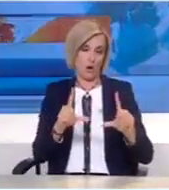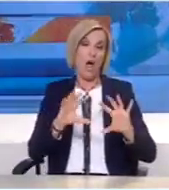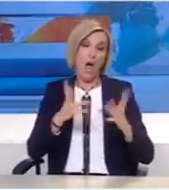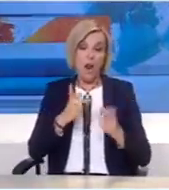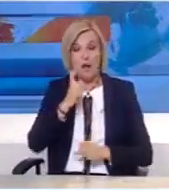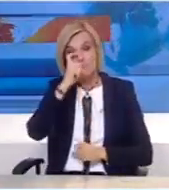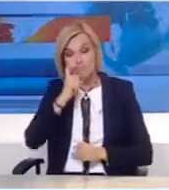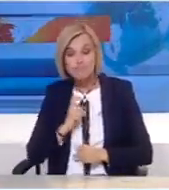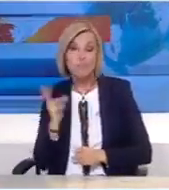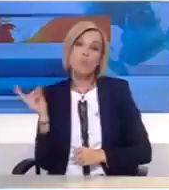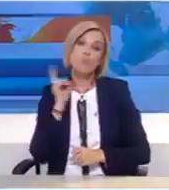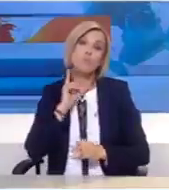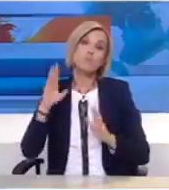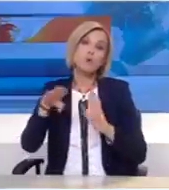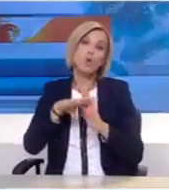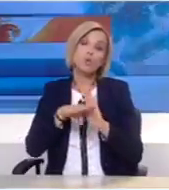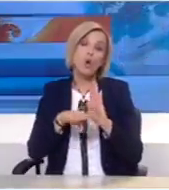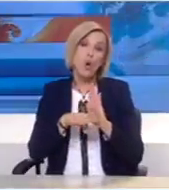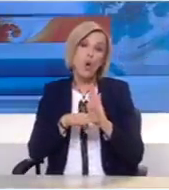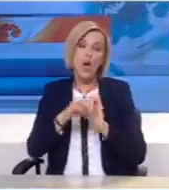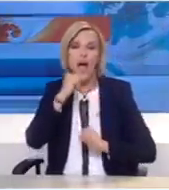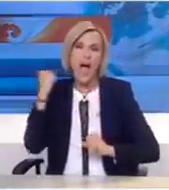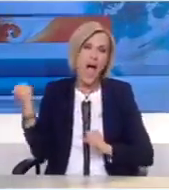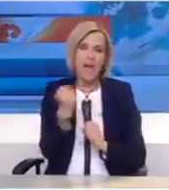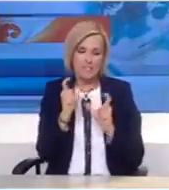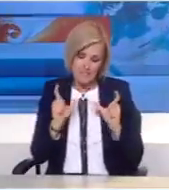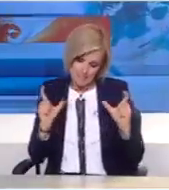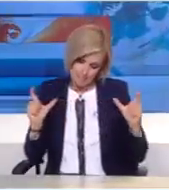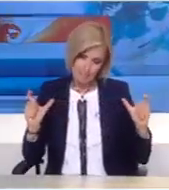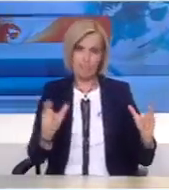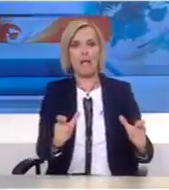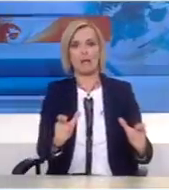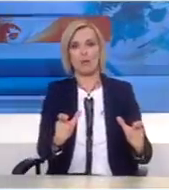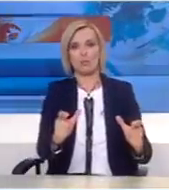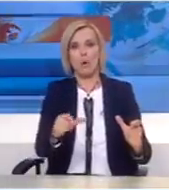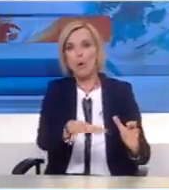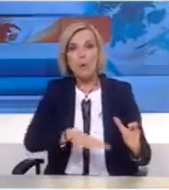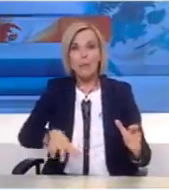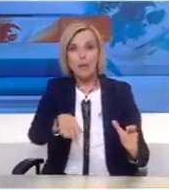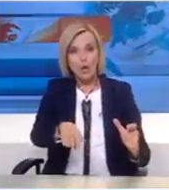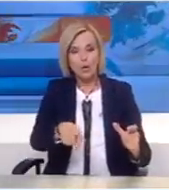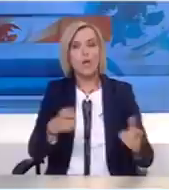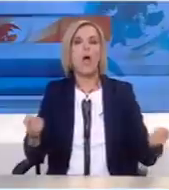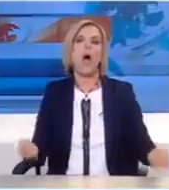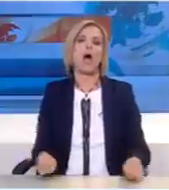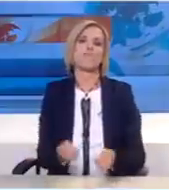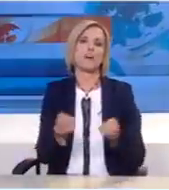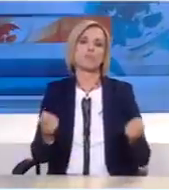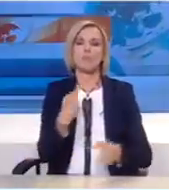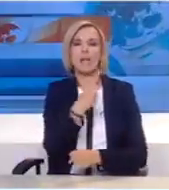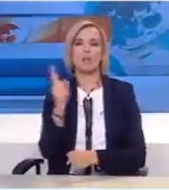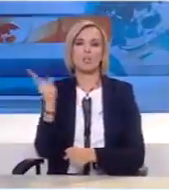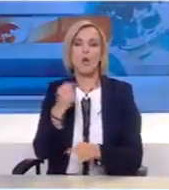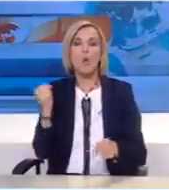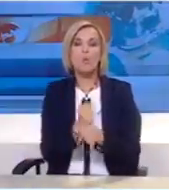οποία διαθέτουμε που αφορά στη στεγανοποίηση ή στην προσπάθεια τέλος πάντων περιορισμού της εξάπλωσης έχουν εφαρμοστεί στο ακέραιο και